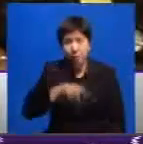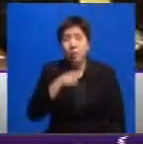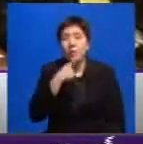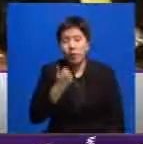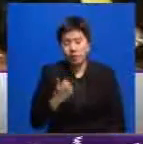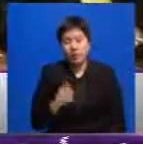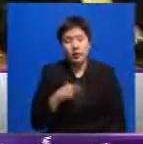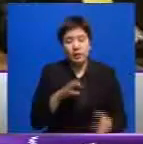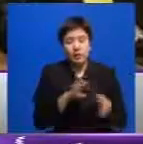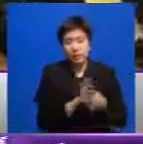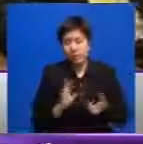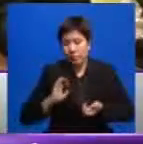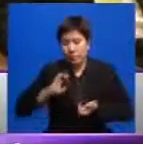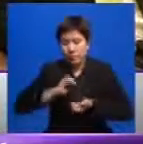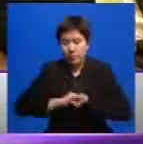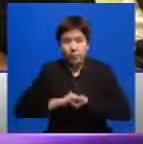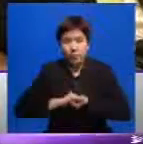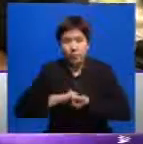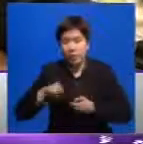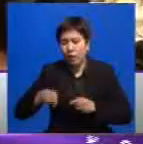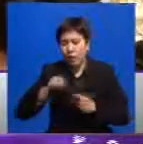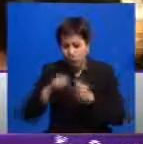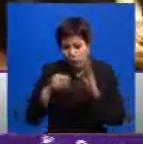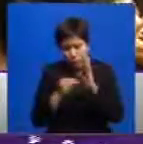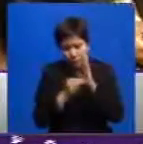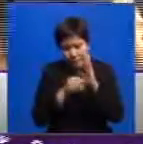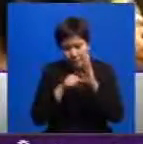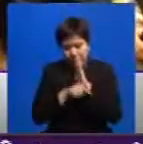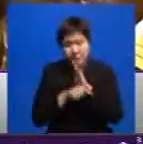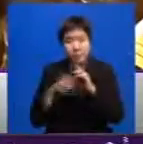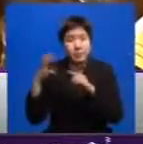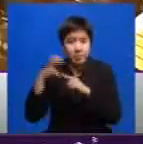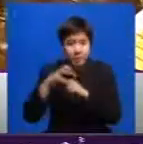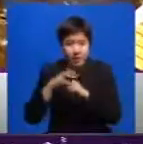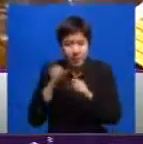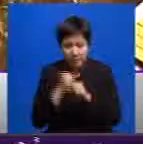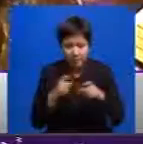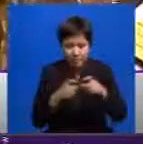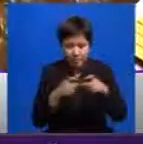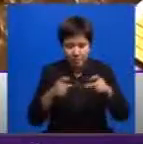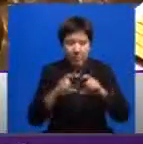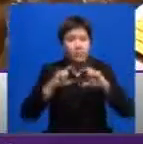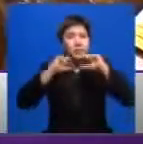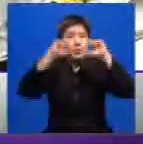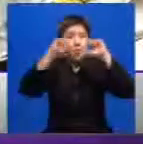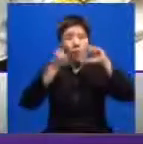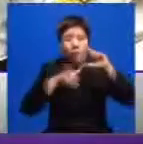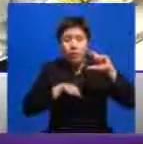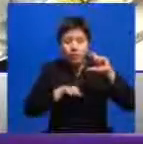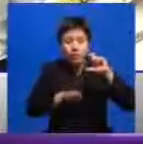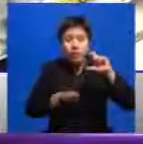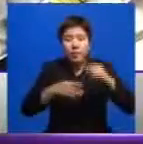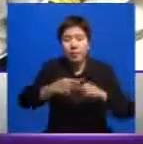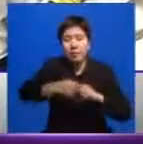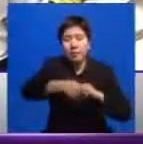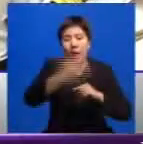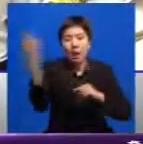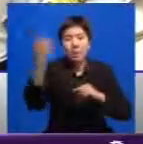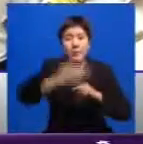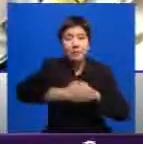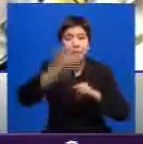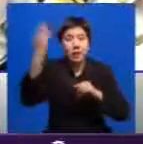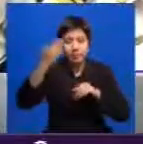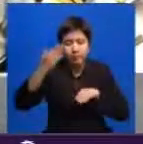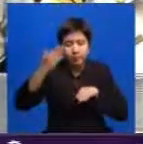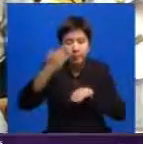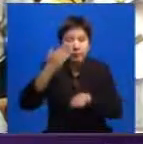g.thap.จะรมมอกับกรมทางหลวงดำบตร Easy Passมาจัดทําเป็ตัวร่วมเพื่ให้ผู้ตดตั้งบัตรสามารถเดินท